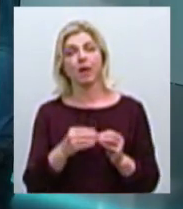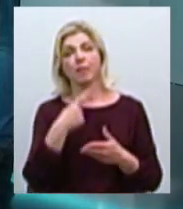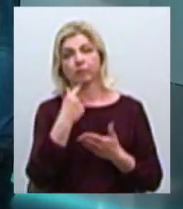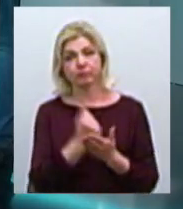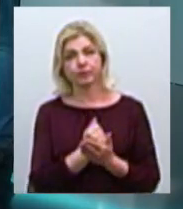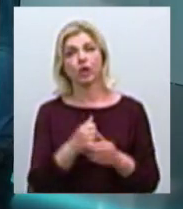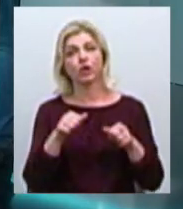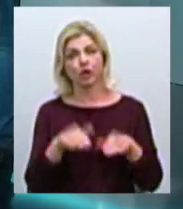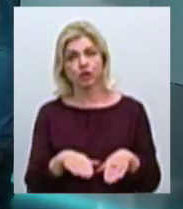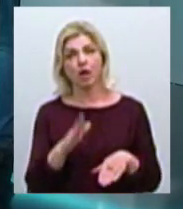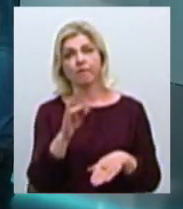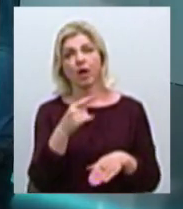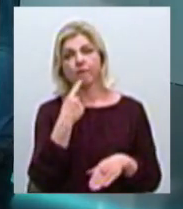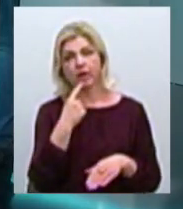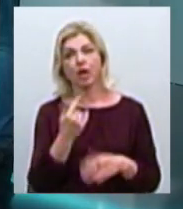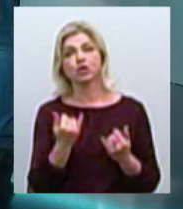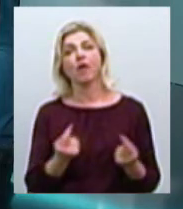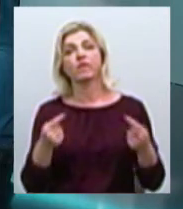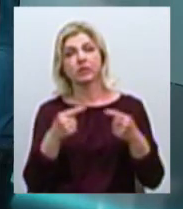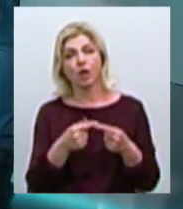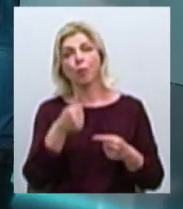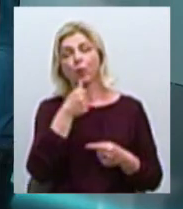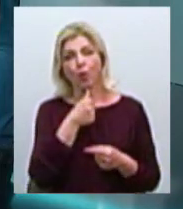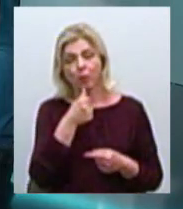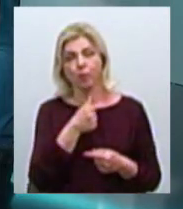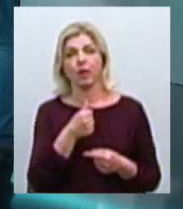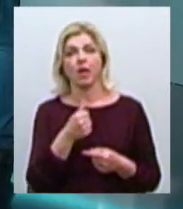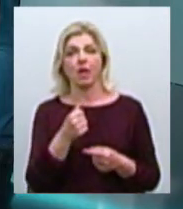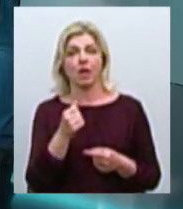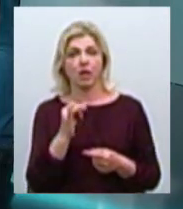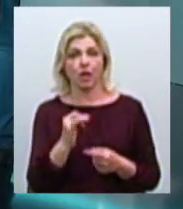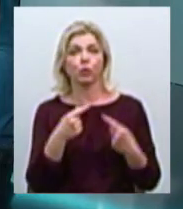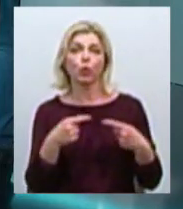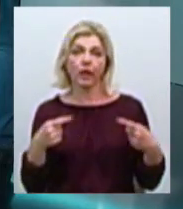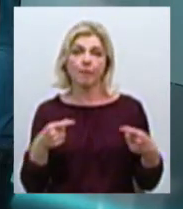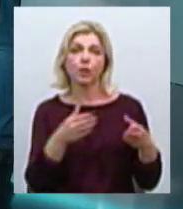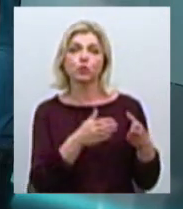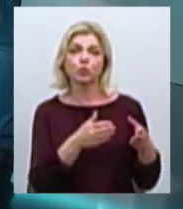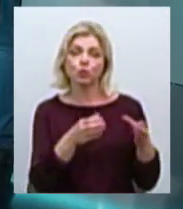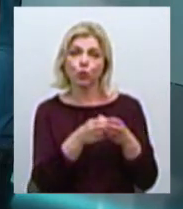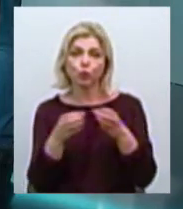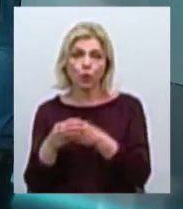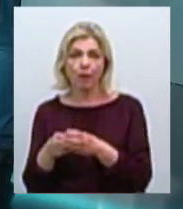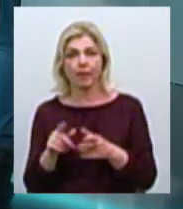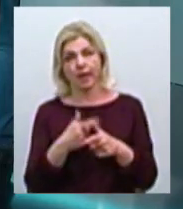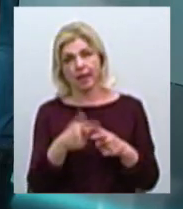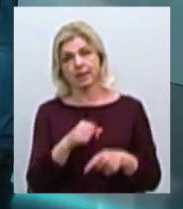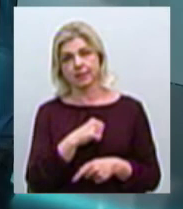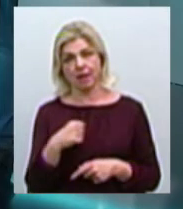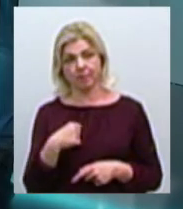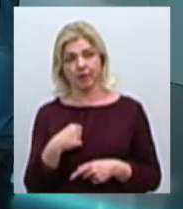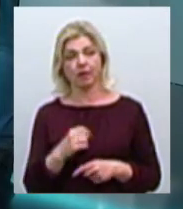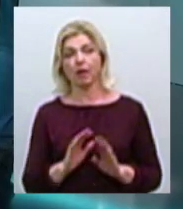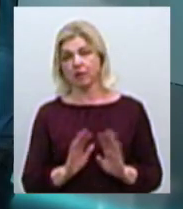ми шукаємо, ми визначаємось, ми пробуємо. Ви з іншими структурами міськими? Кого саме маєте на увазі? Чи тільки ваші підприємства?